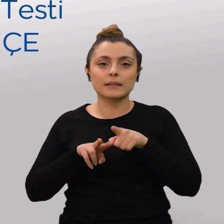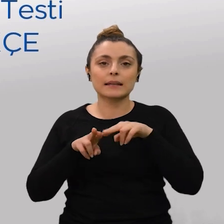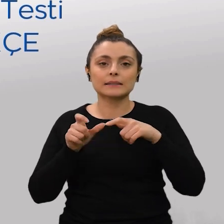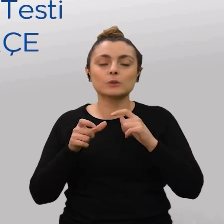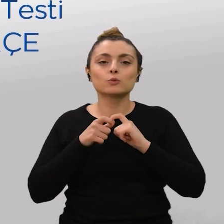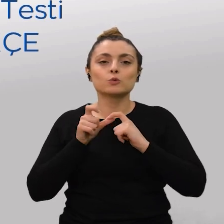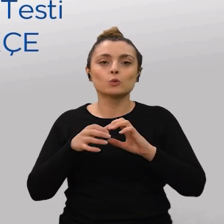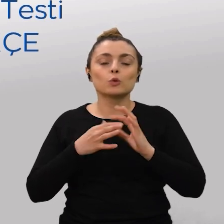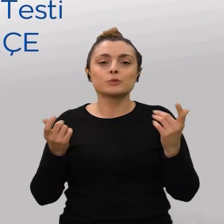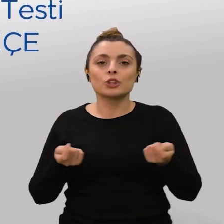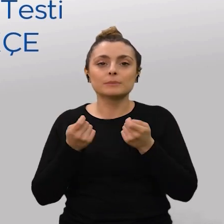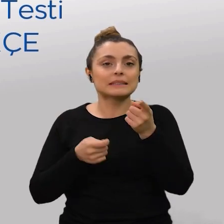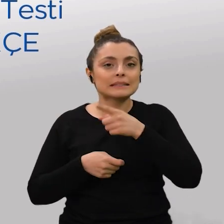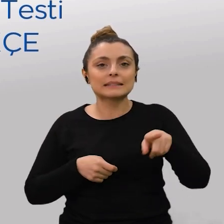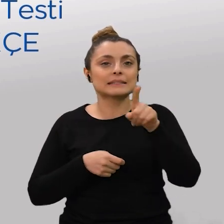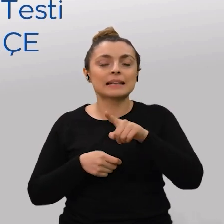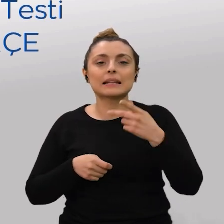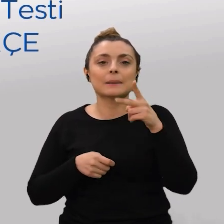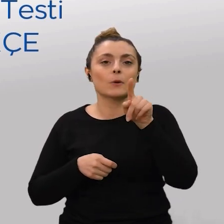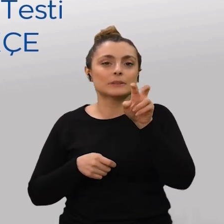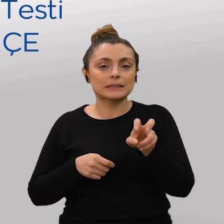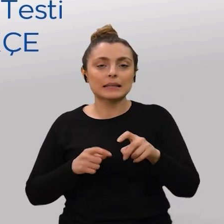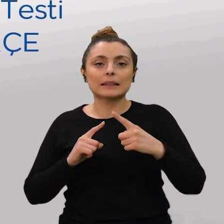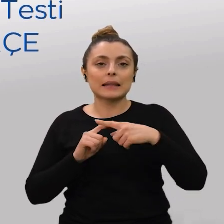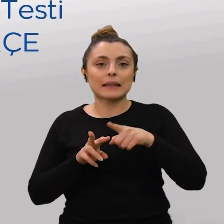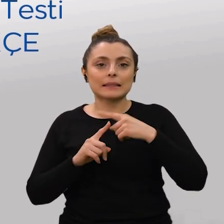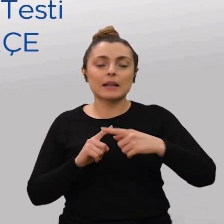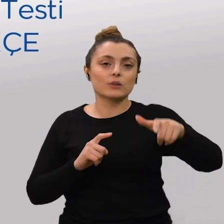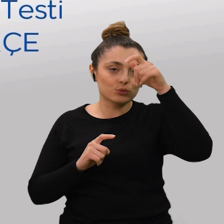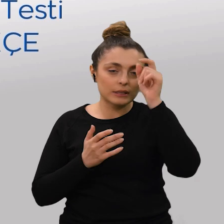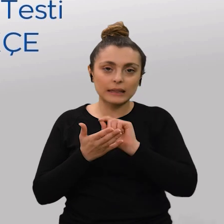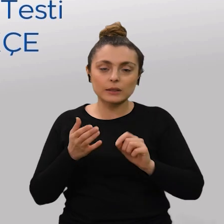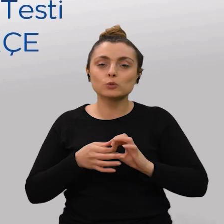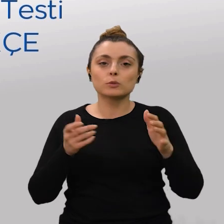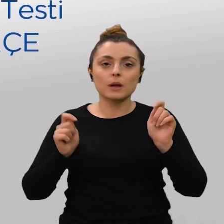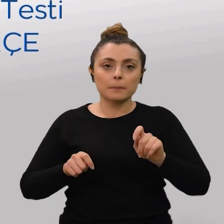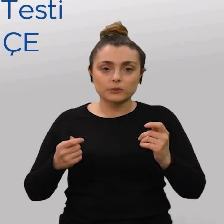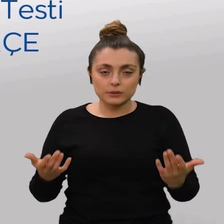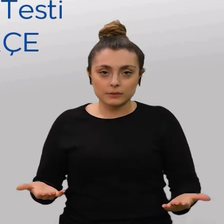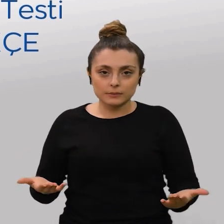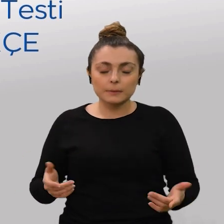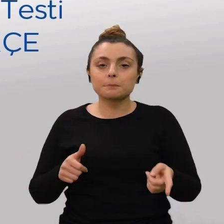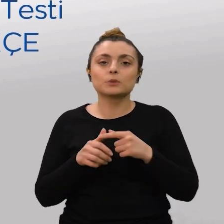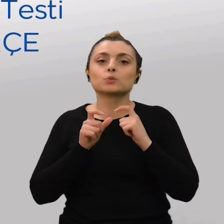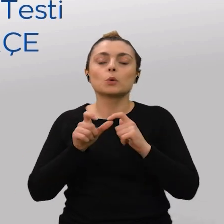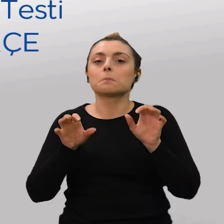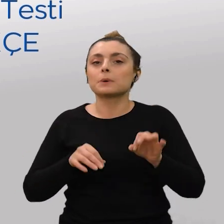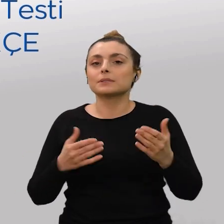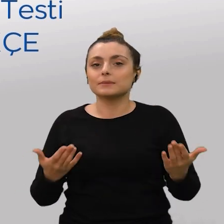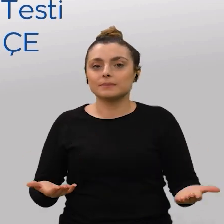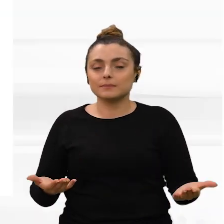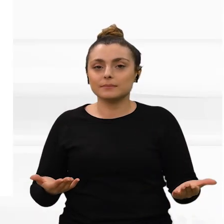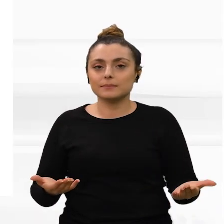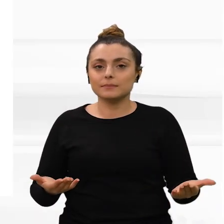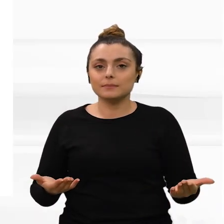YGS soru çözümleri çalışmasında sizlerle 2018.tyt Türkçe testinin çözümünü yapacağız birinci sorumuza